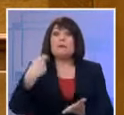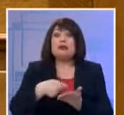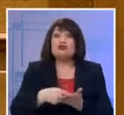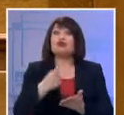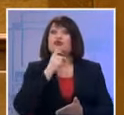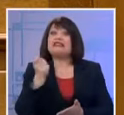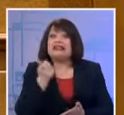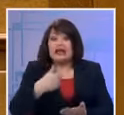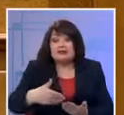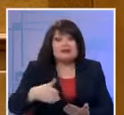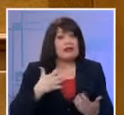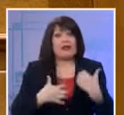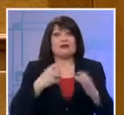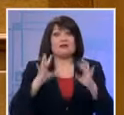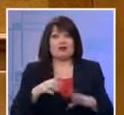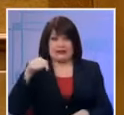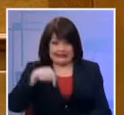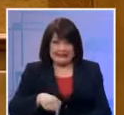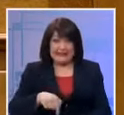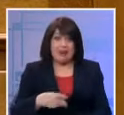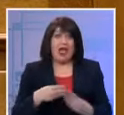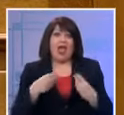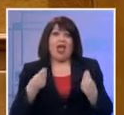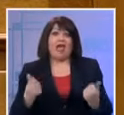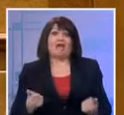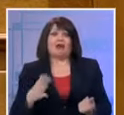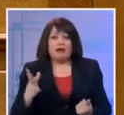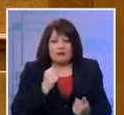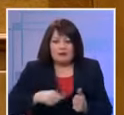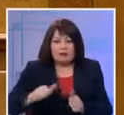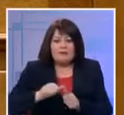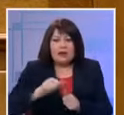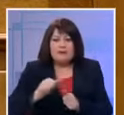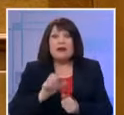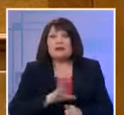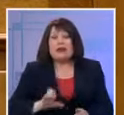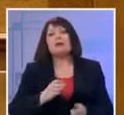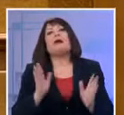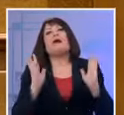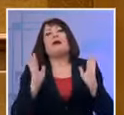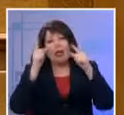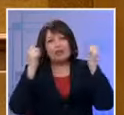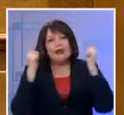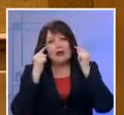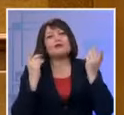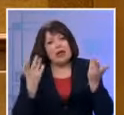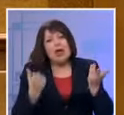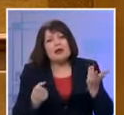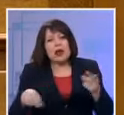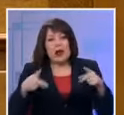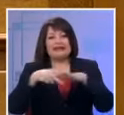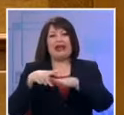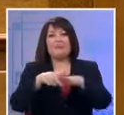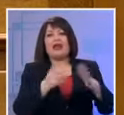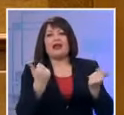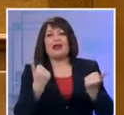του μήνα. Σήμερα το καλύτερο που εύχονται είναι να τα βρουν για τον επόμενο μήνα. Έχει ο Θεός. Τα ταμεία του κράτους όμως δεν έχουν. Γι' αυτό